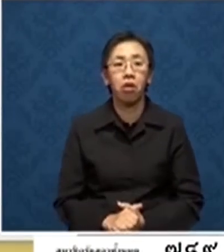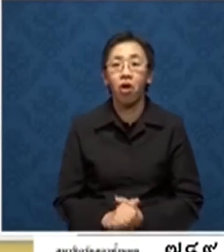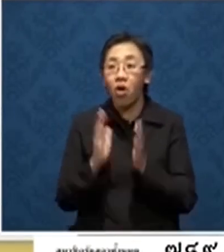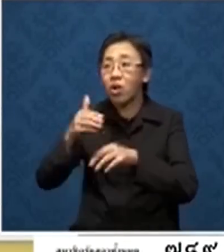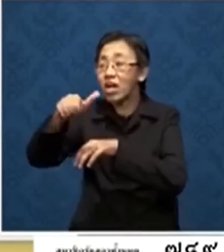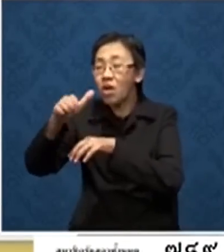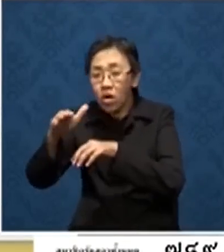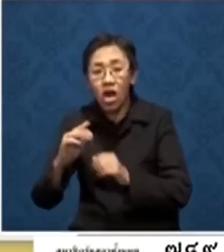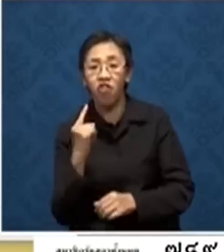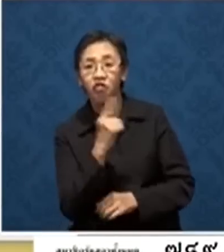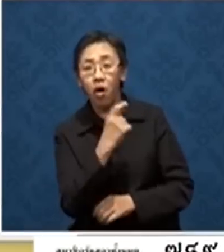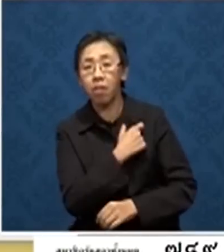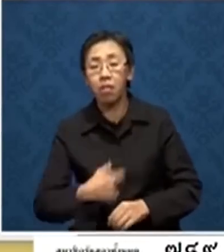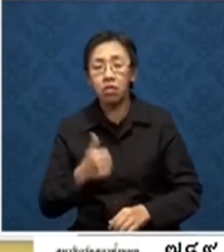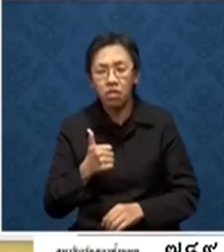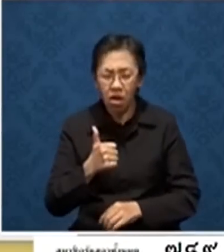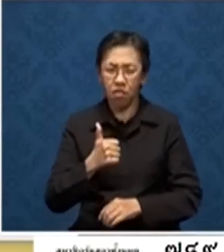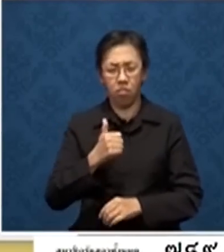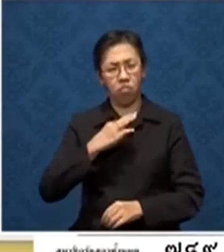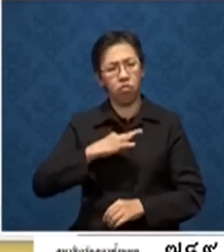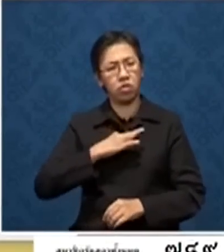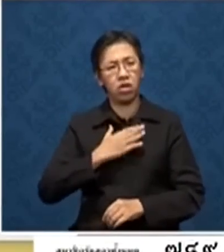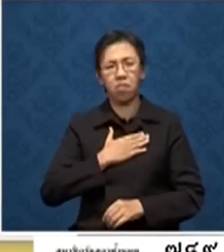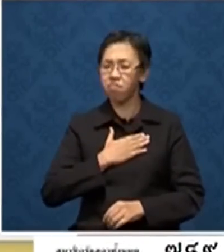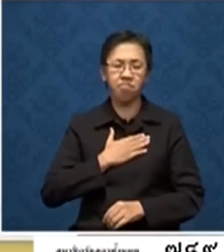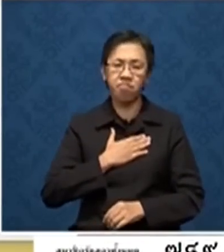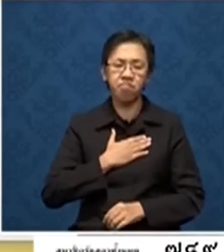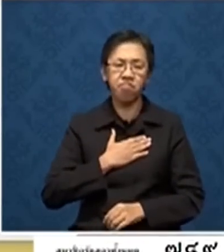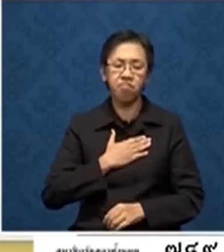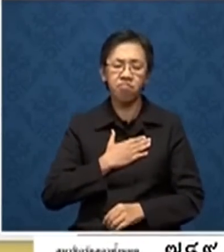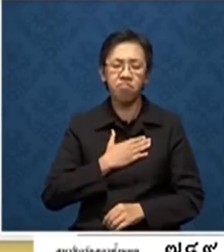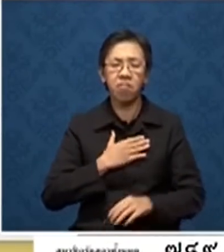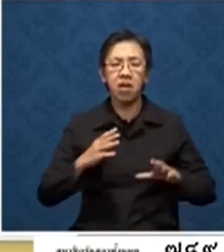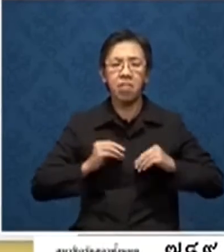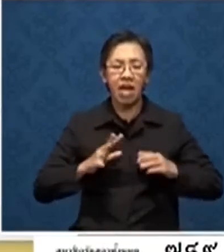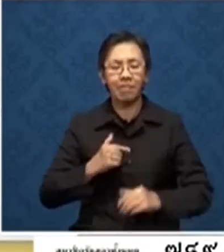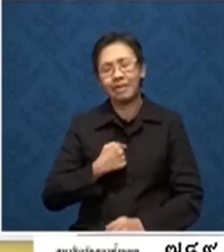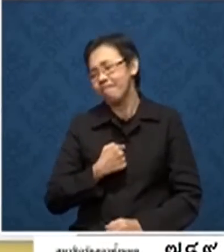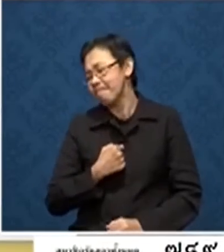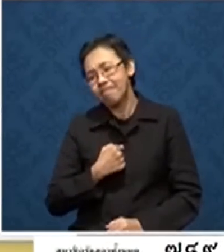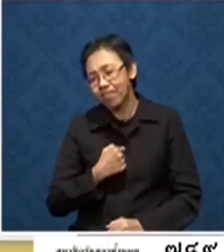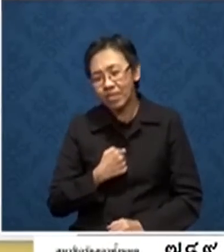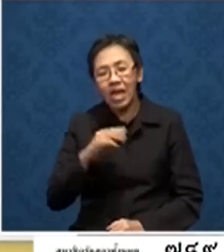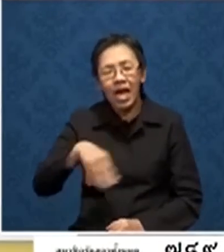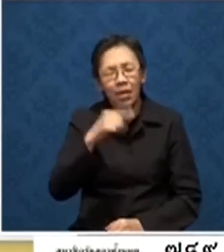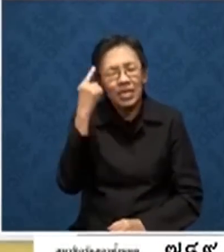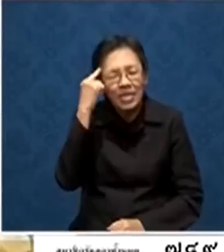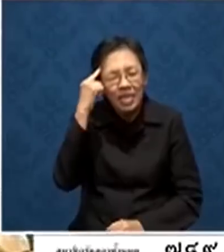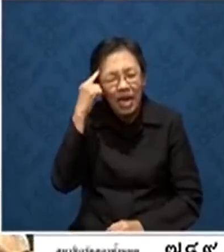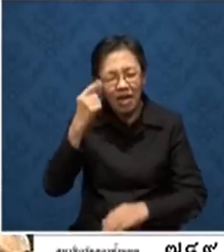เป็นผู้พิจารณาผมเรียนว่าผมก็คงทำใจไม่ได้หลับตานึกสิครับ